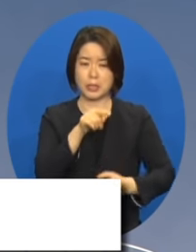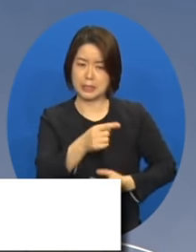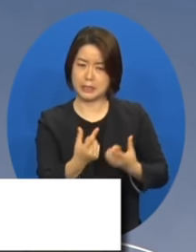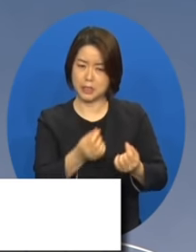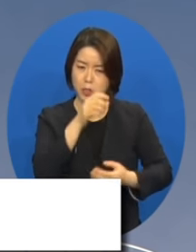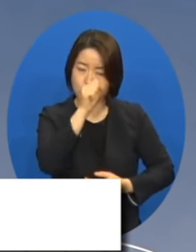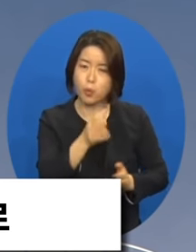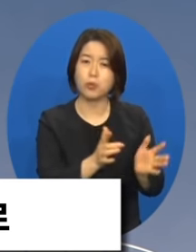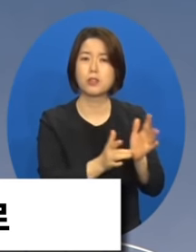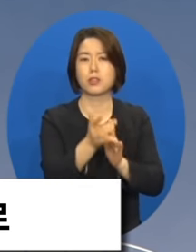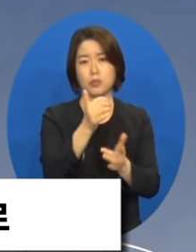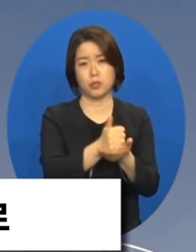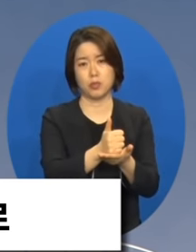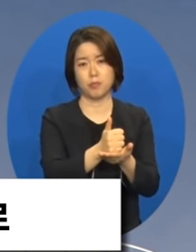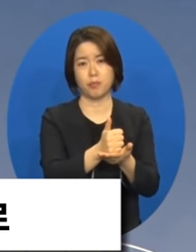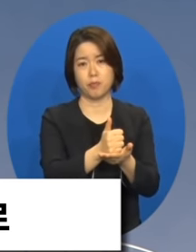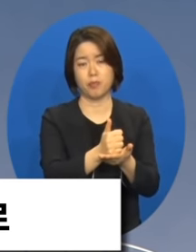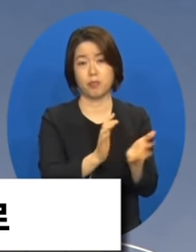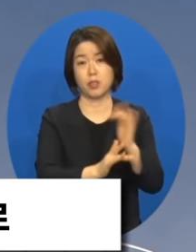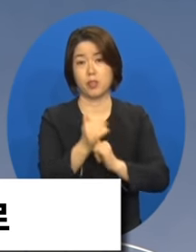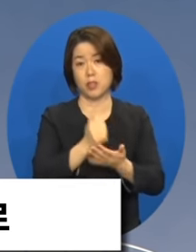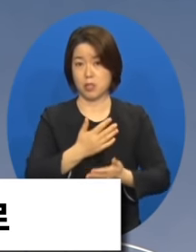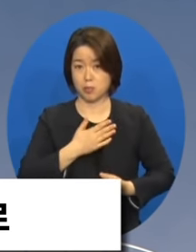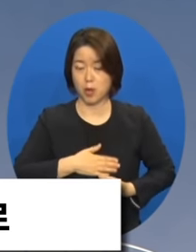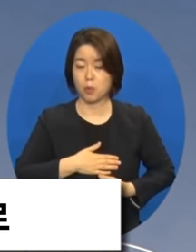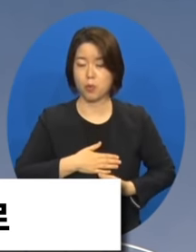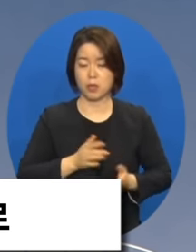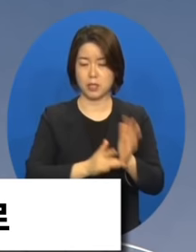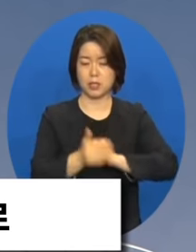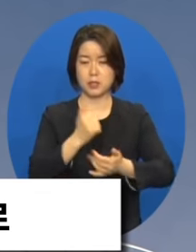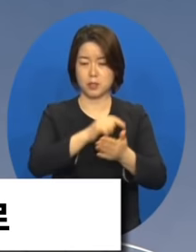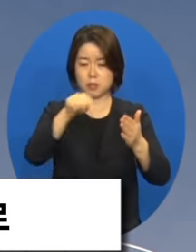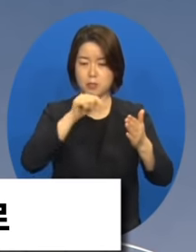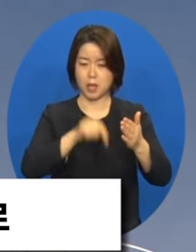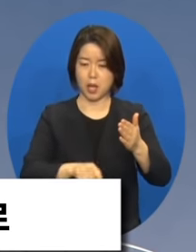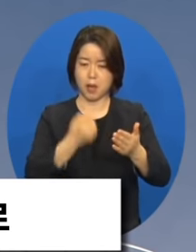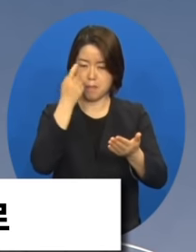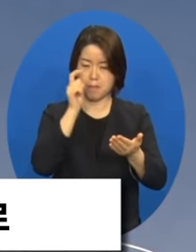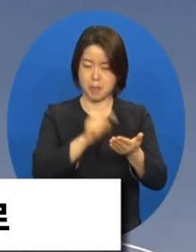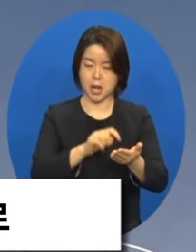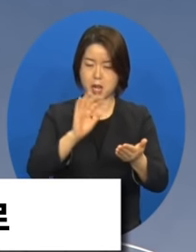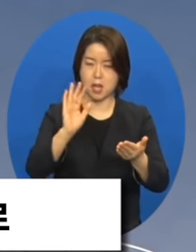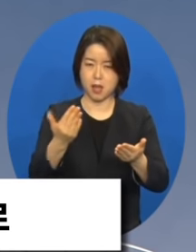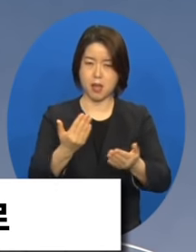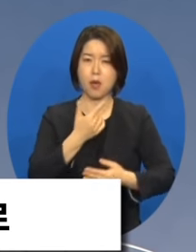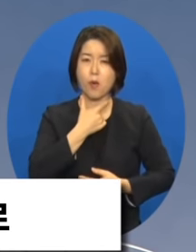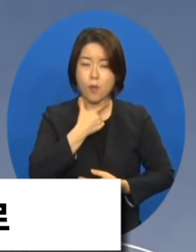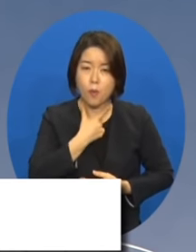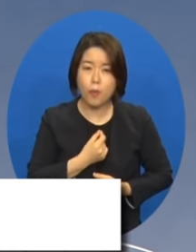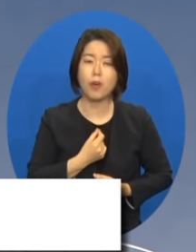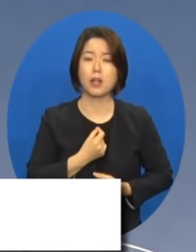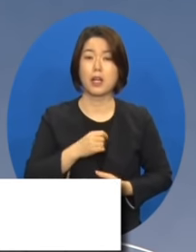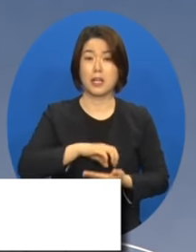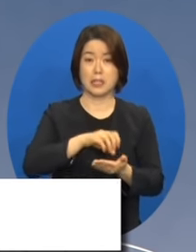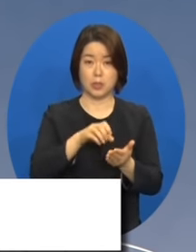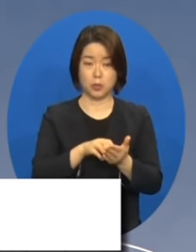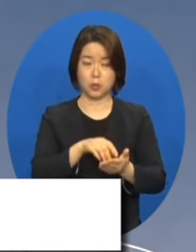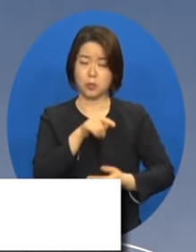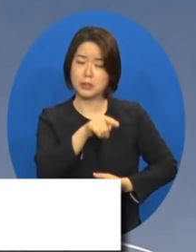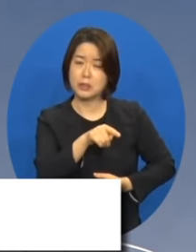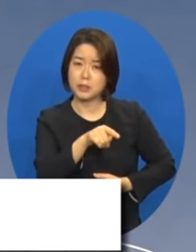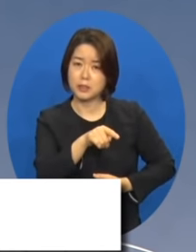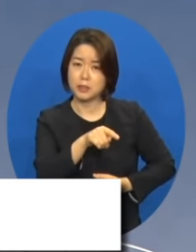예수님 예수님을 알고 예수님 안에서 발견되기를 원할 정도로 도대체 그